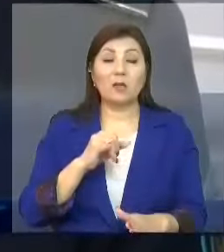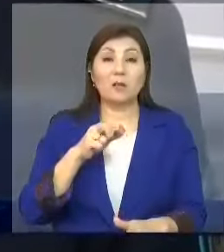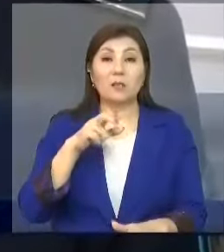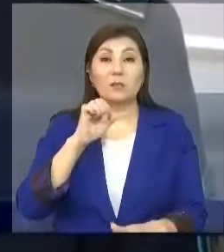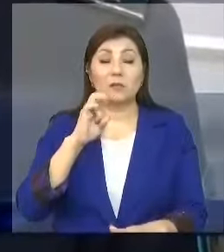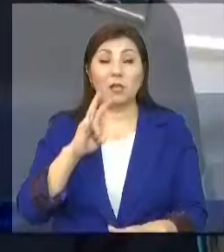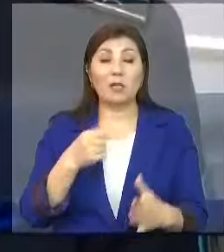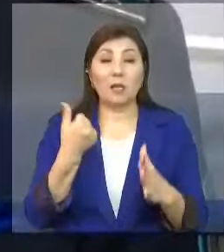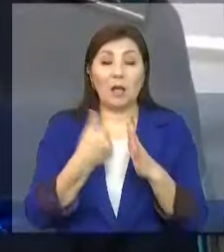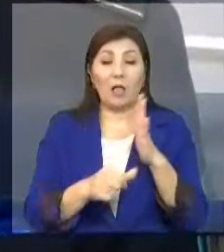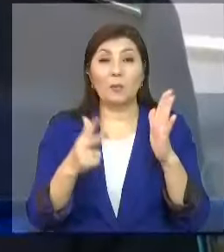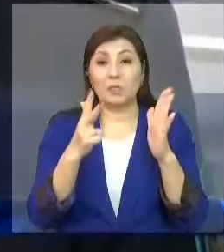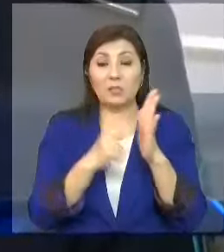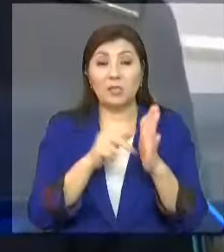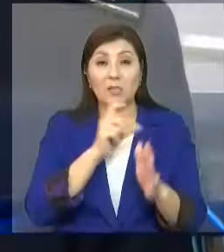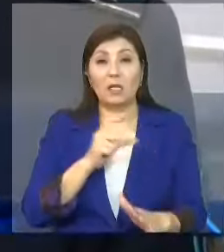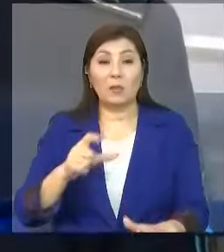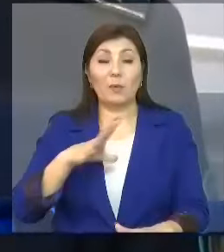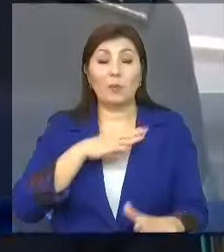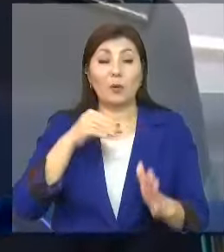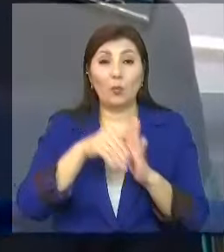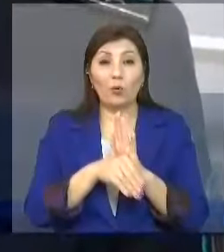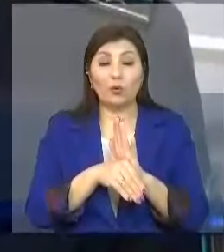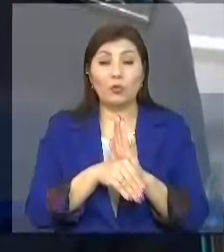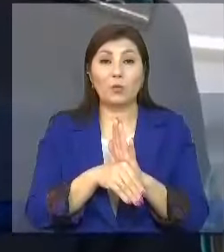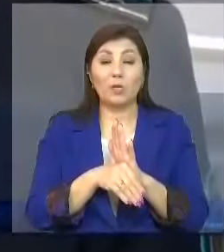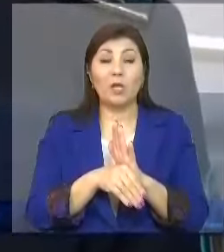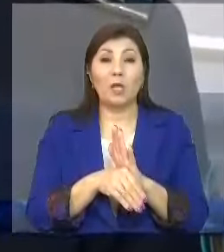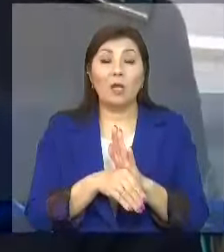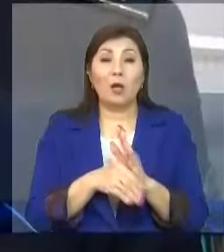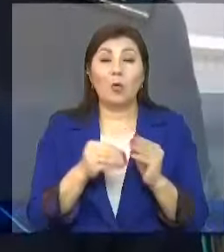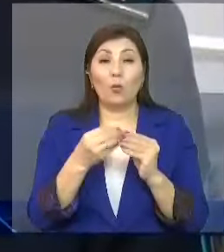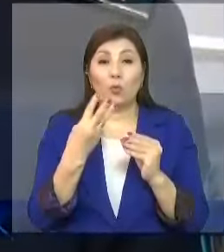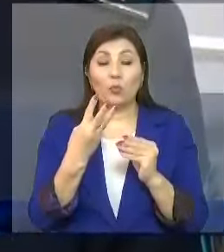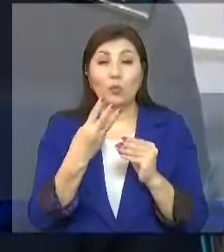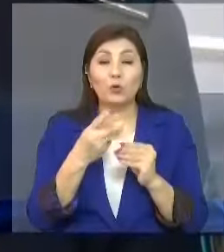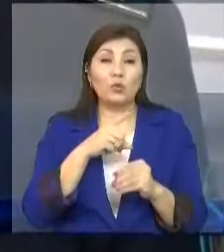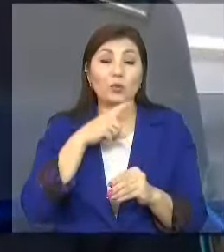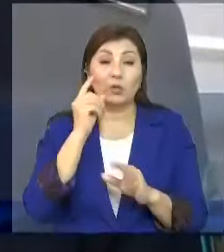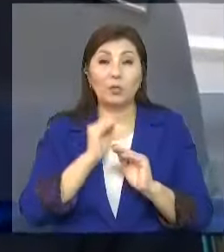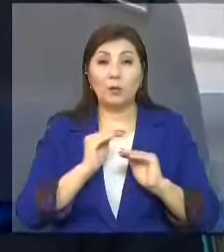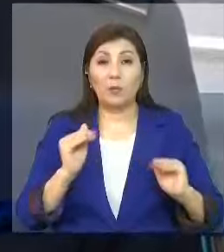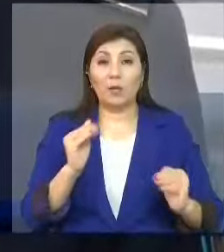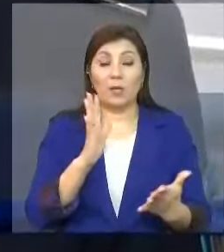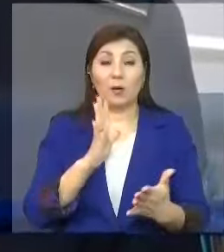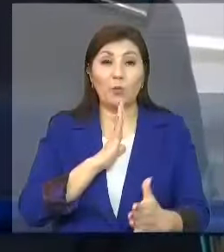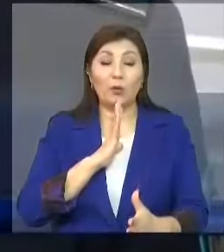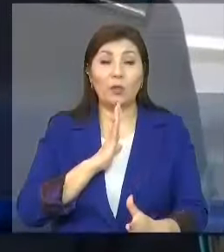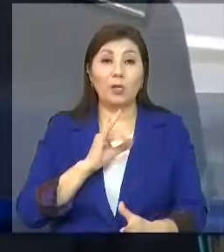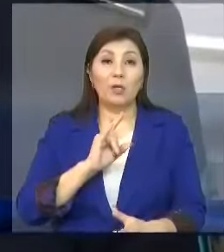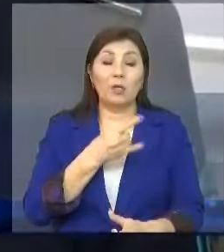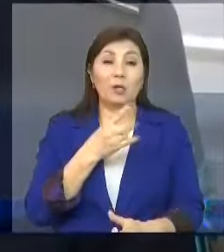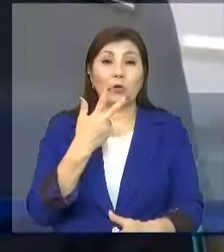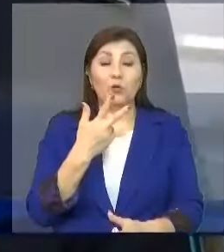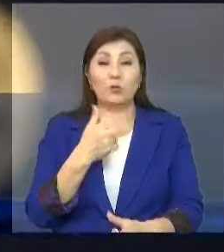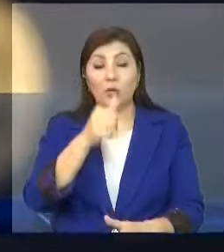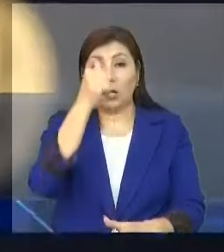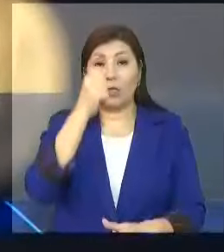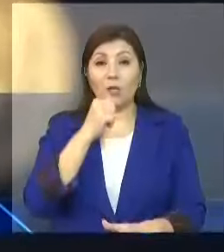Республикасының 68 азаматы болған, оның ішінде кәмелетке толмаған 13 жас өспірім болды. Ең кішкентайы 3 айлық